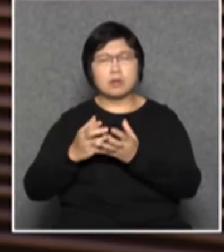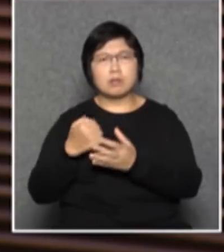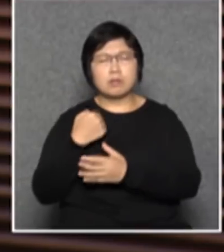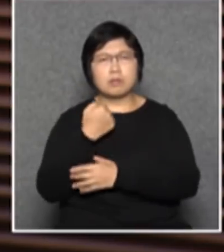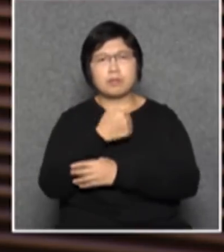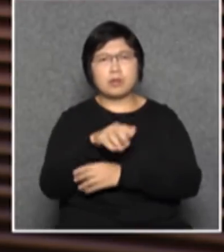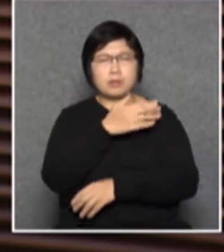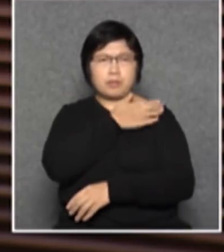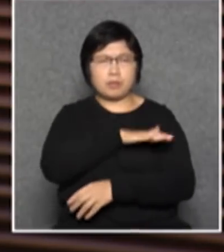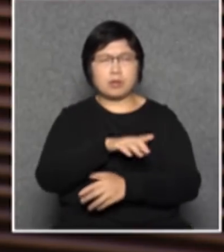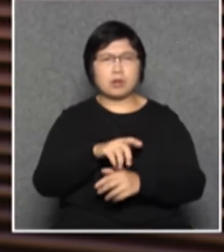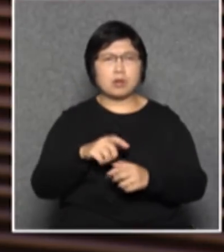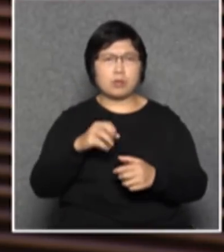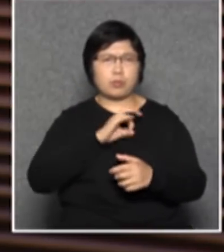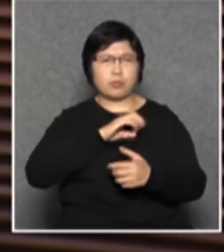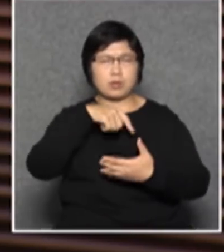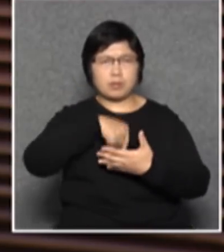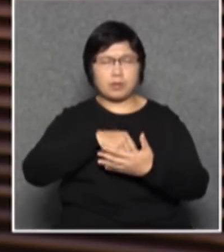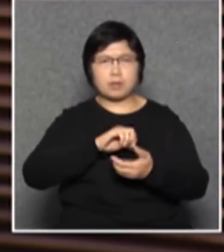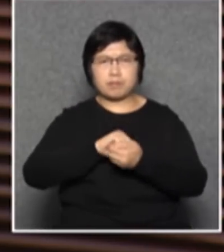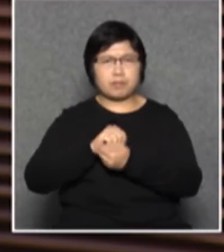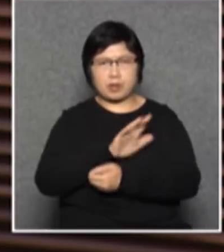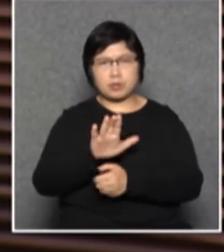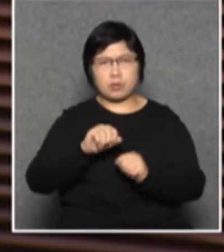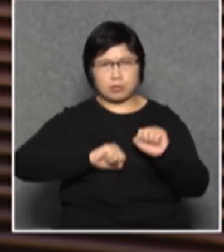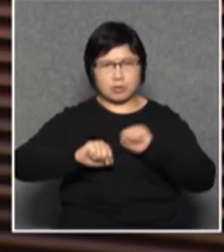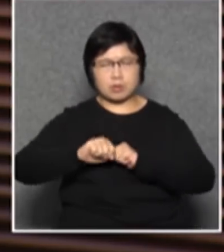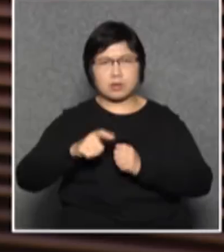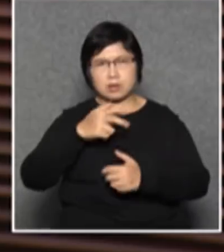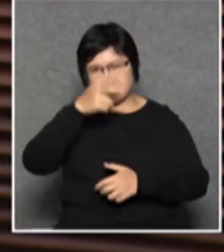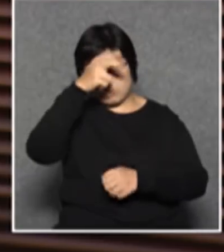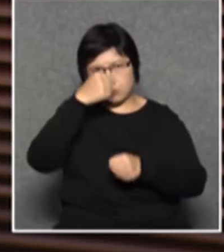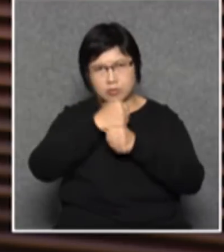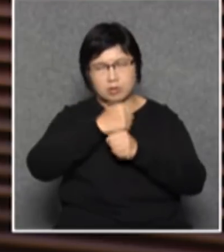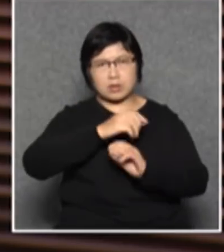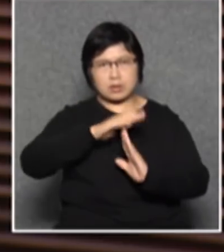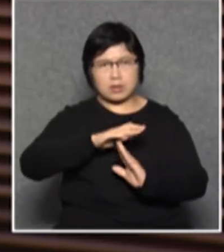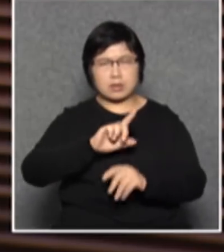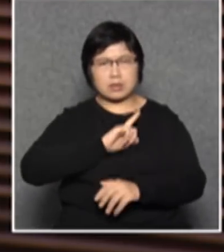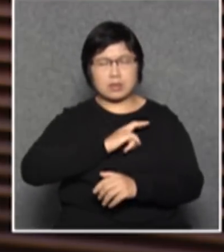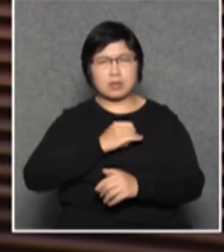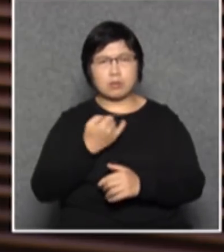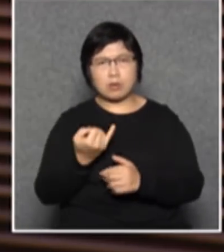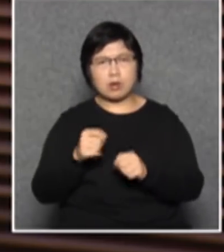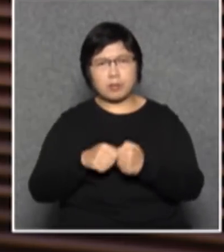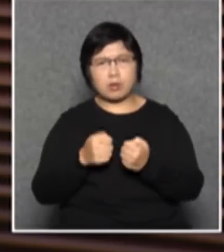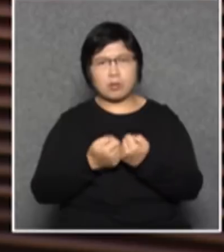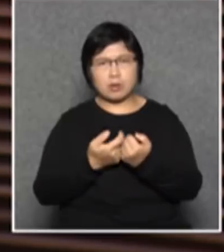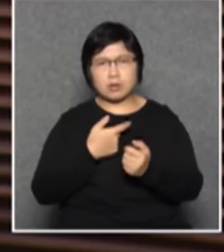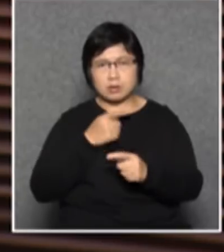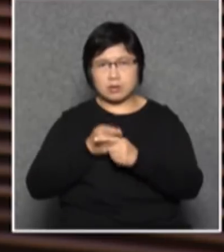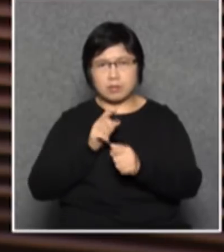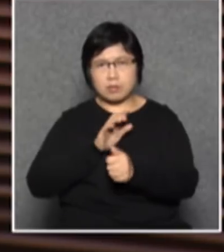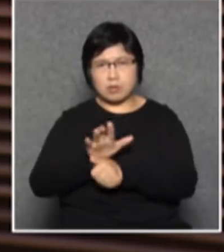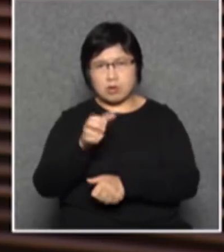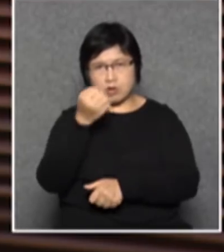會搞的不合作運動、癱瘓施政，這些自殘的行為，難道真的可以幫香港爭取